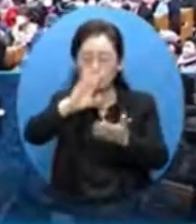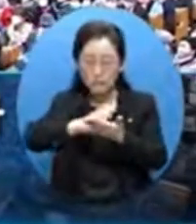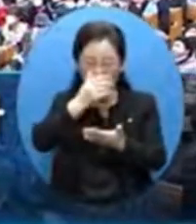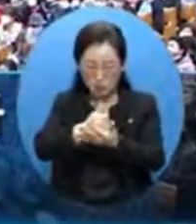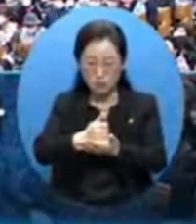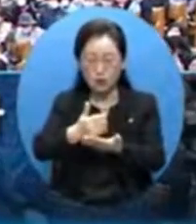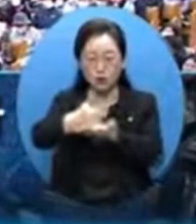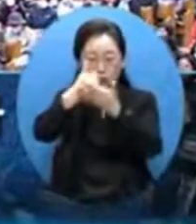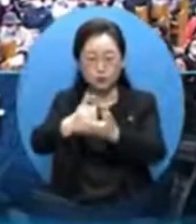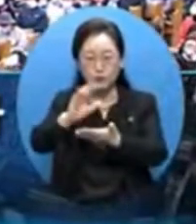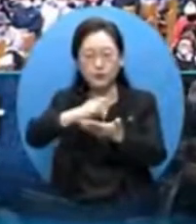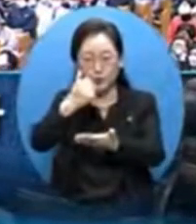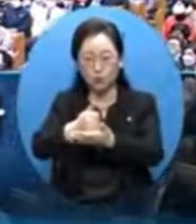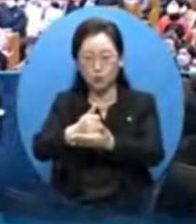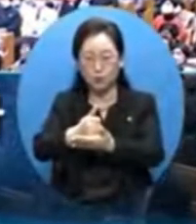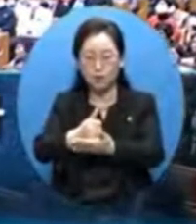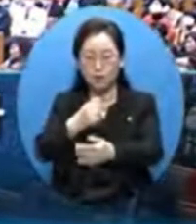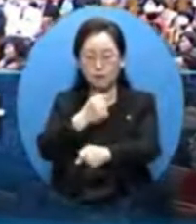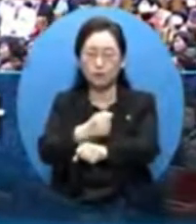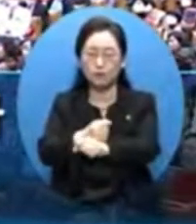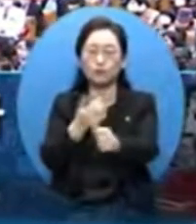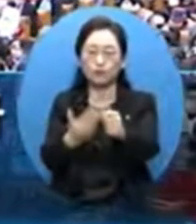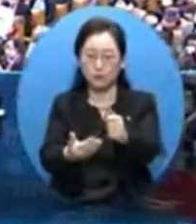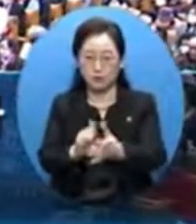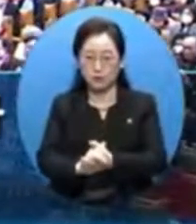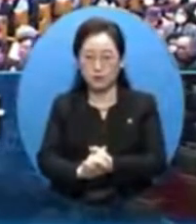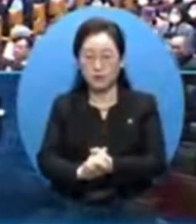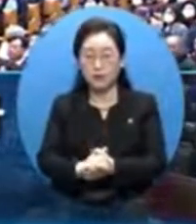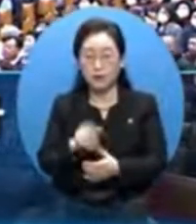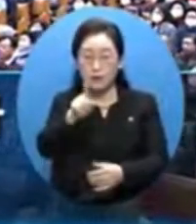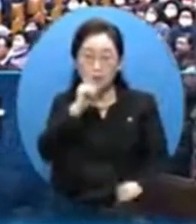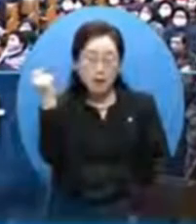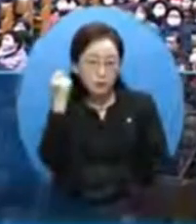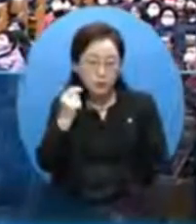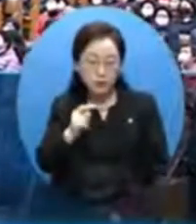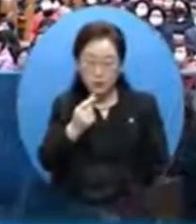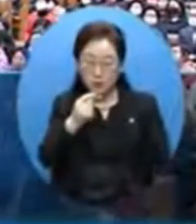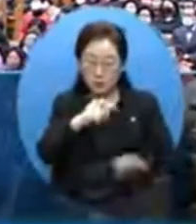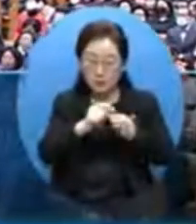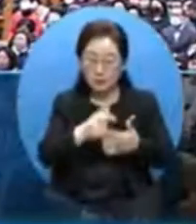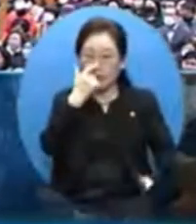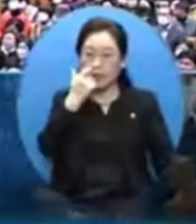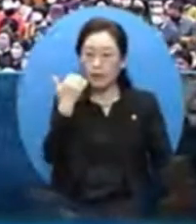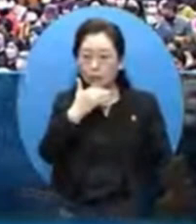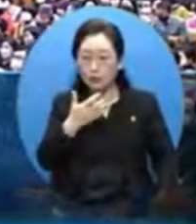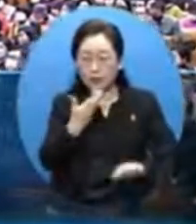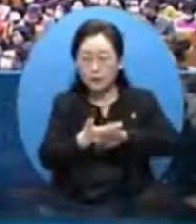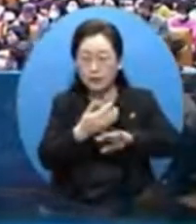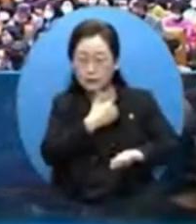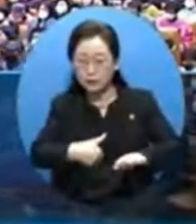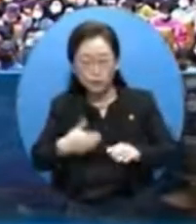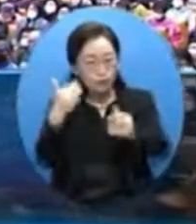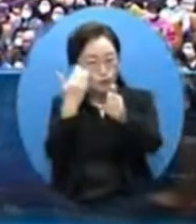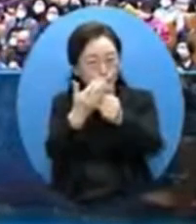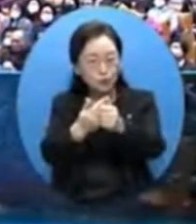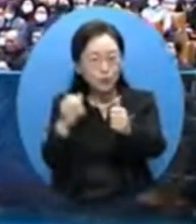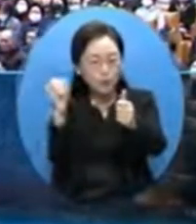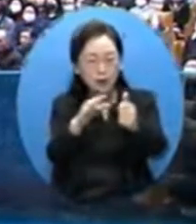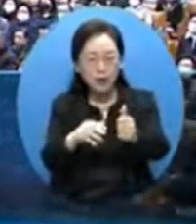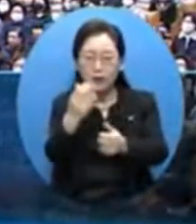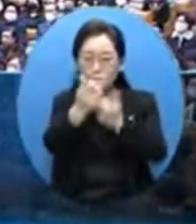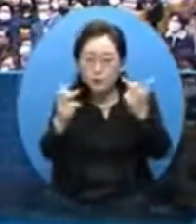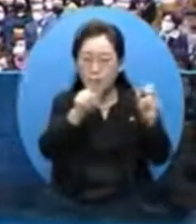그리스도가 되게 하셨느니라 하니라. 그들이 이 말을 듣고 마음에 찔려 베드로와 다른 사도들이 물어 이르되 형제들아